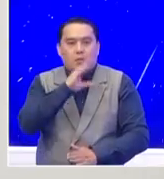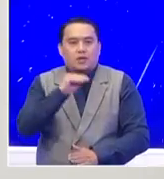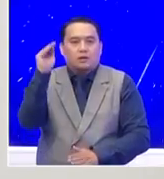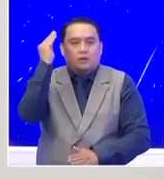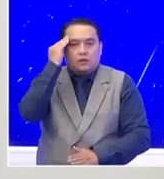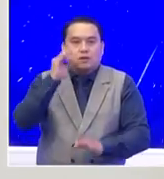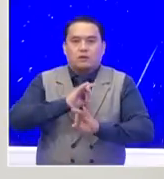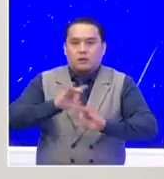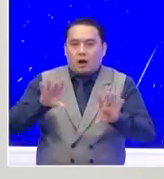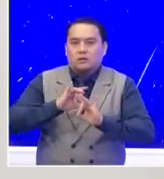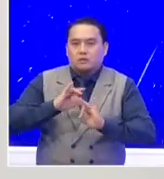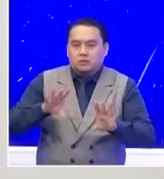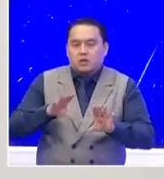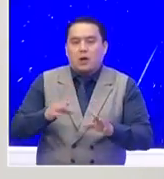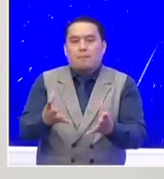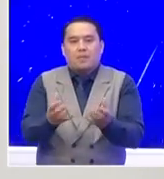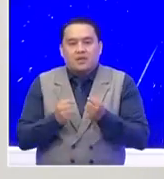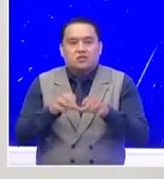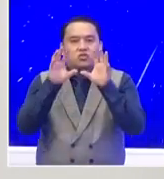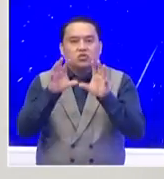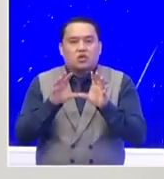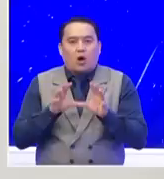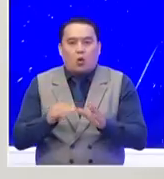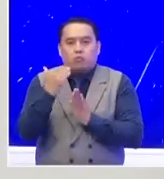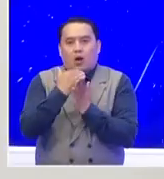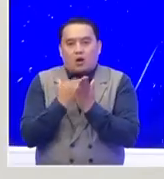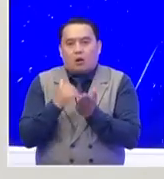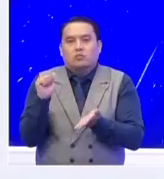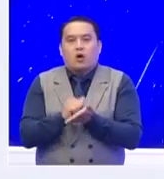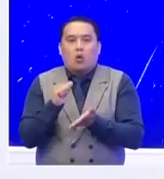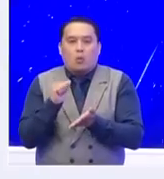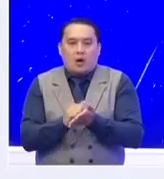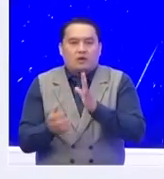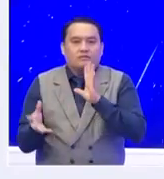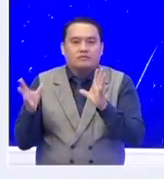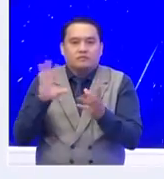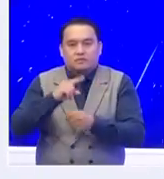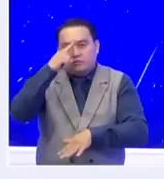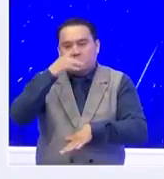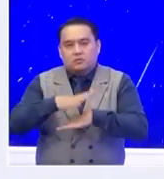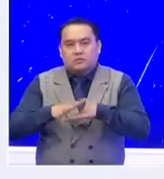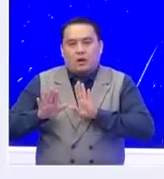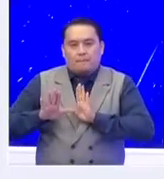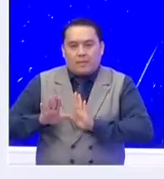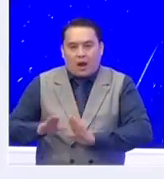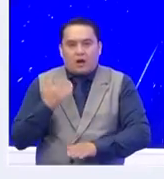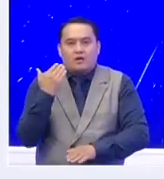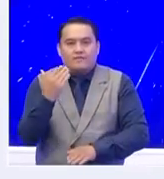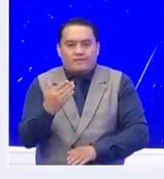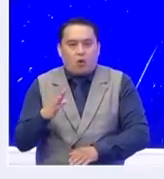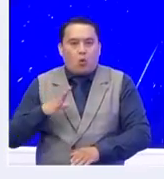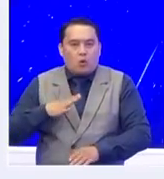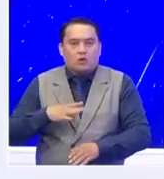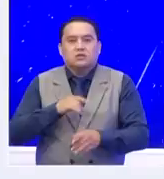разъяснять своим избирателям принятые законы и суть программных документов. В целом, заместитель председателя Сената Аскар